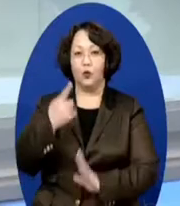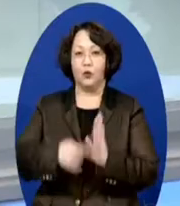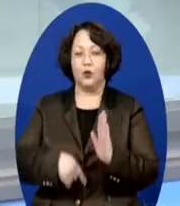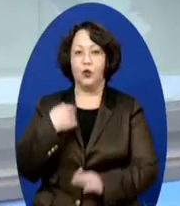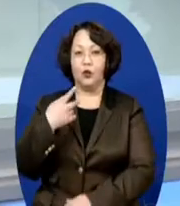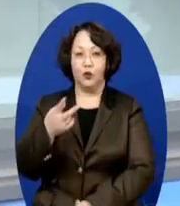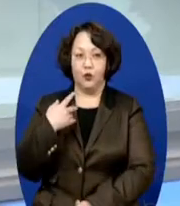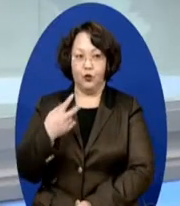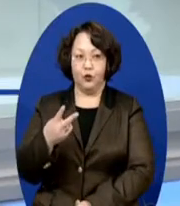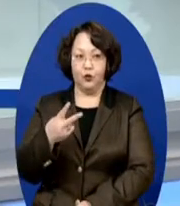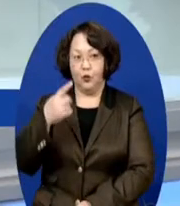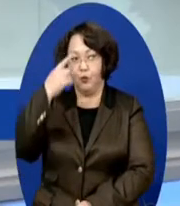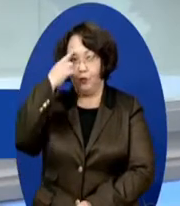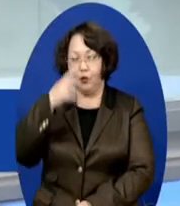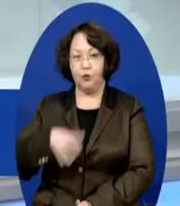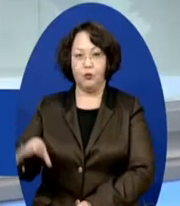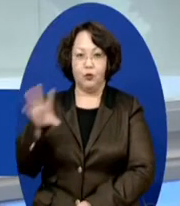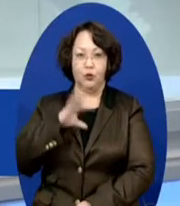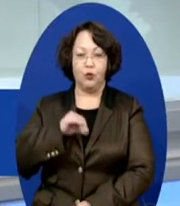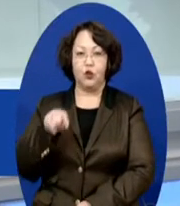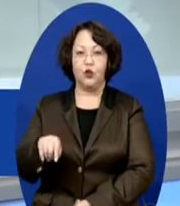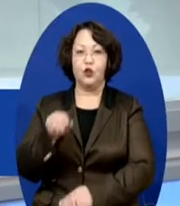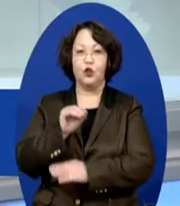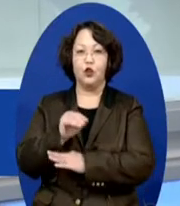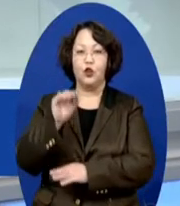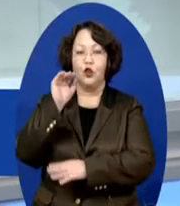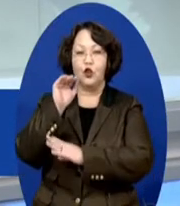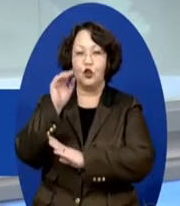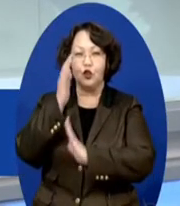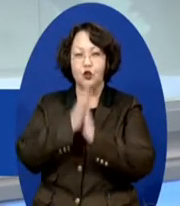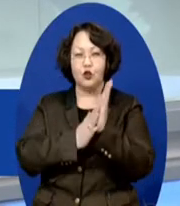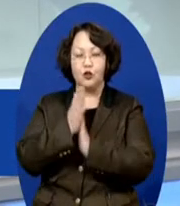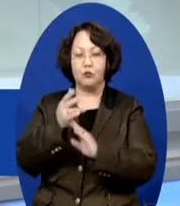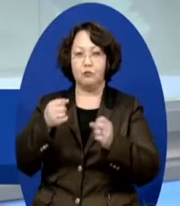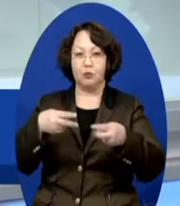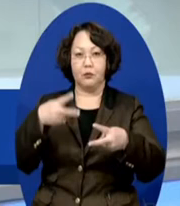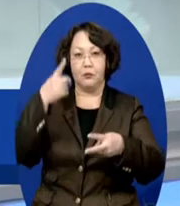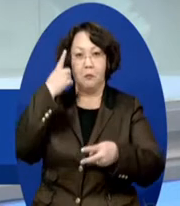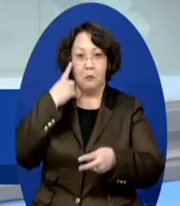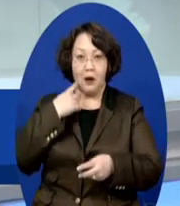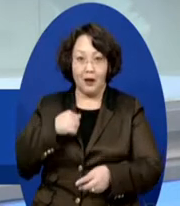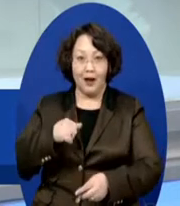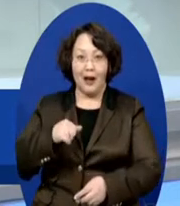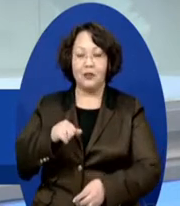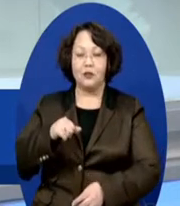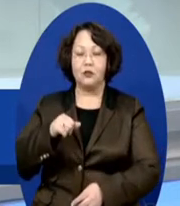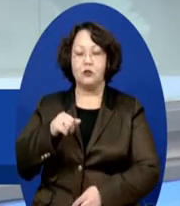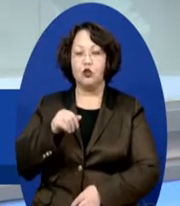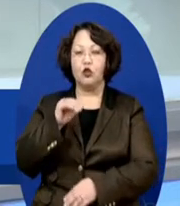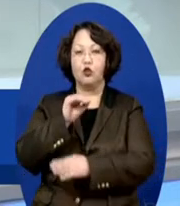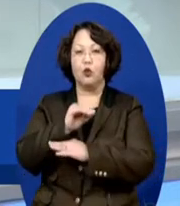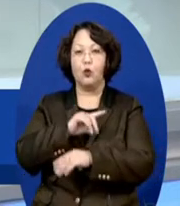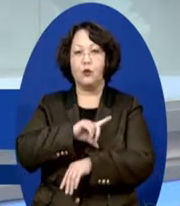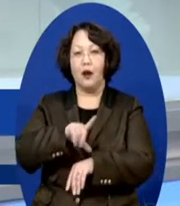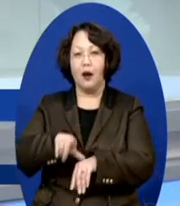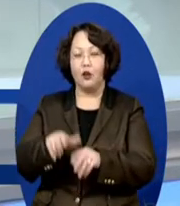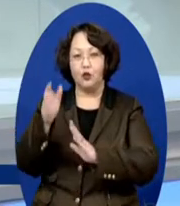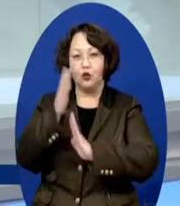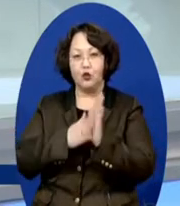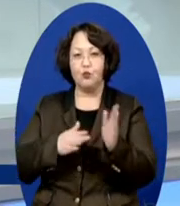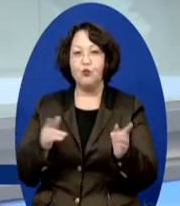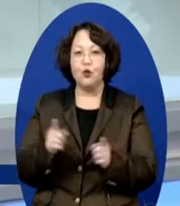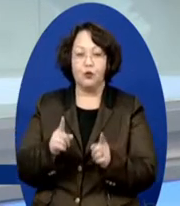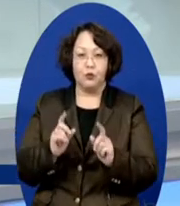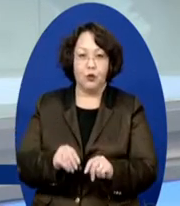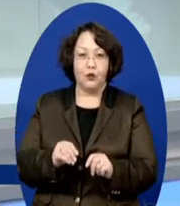Дугаар сарын 22-ны өдөр монголчууд эртнээс энэ өдөр өдөр шөн хоёр тэнцэж маргаашнаас нар наашилж өдөр уртасдаг хэмээн билэгддэг үлээ.